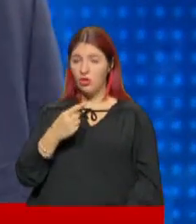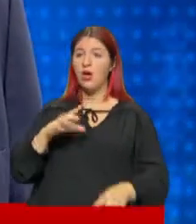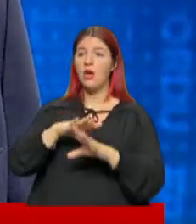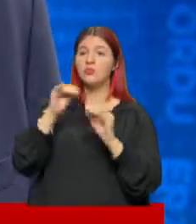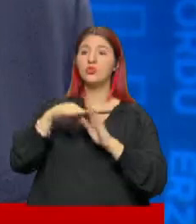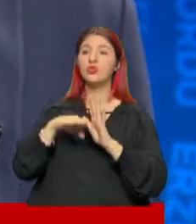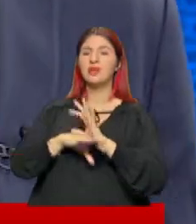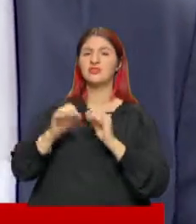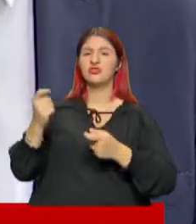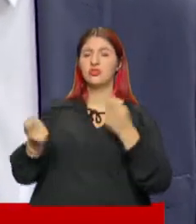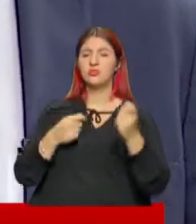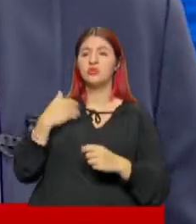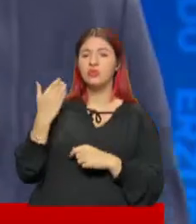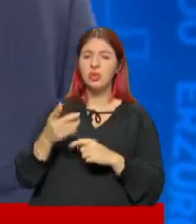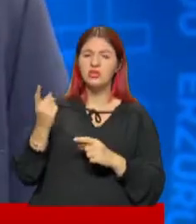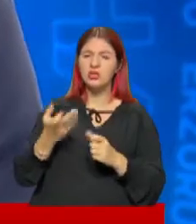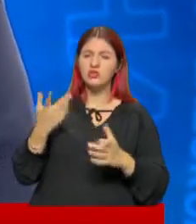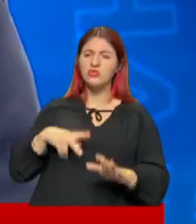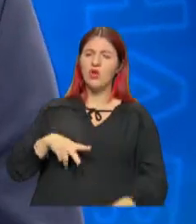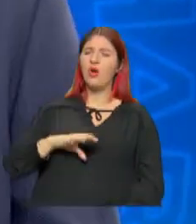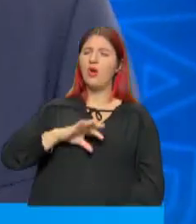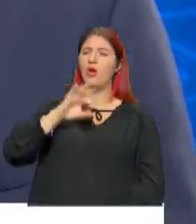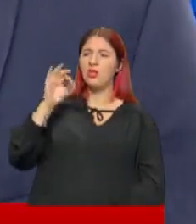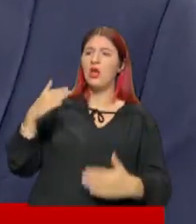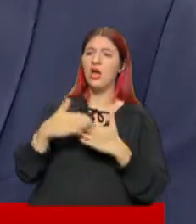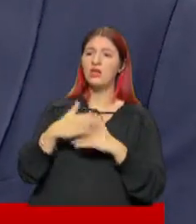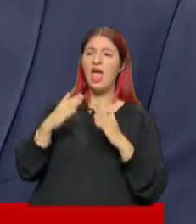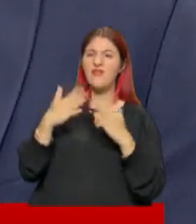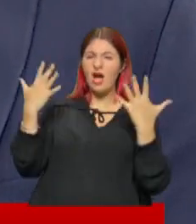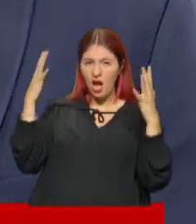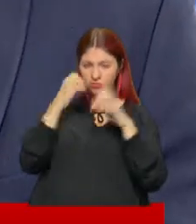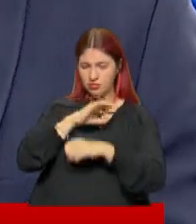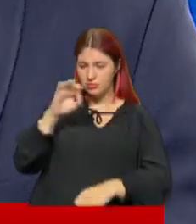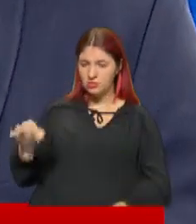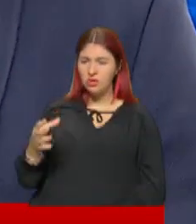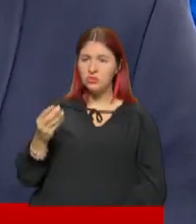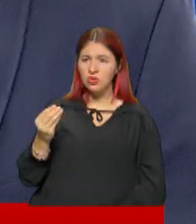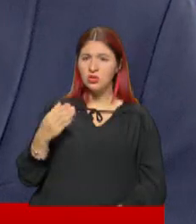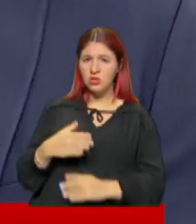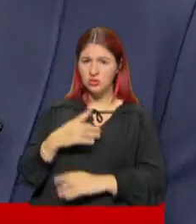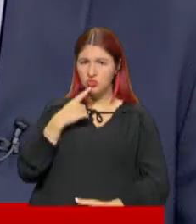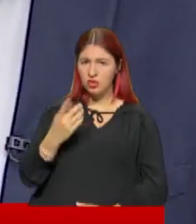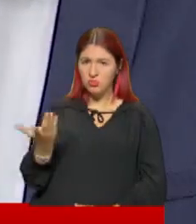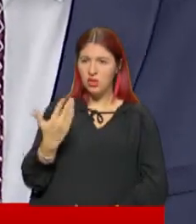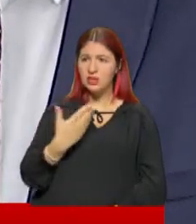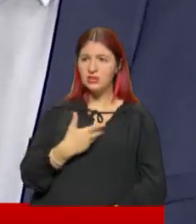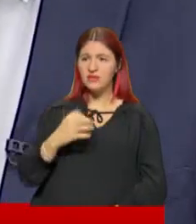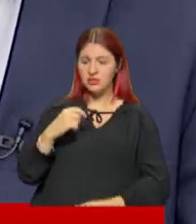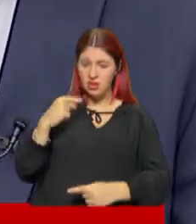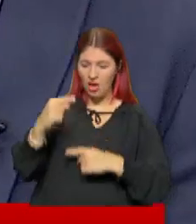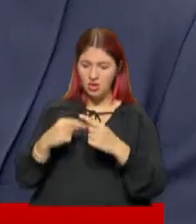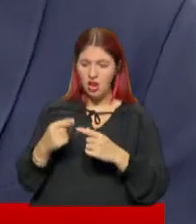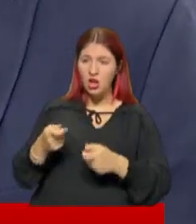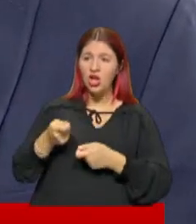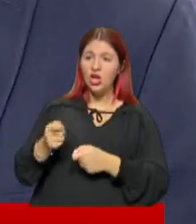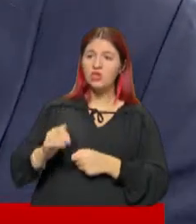Bütün bu kuralsız çalışmanın sonrasında saatlerce yol gidiyorsunuz. Akşam karanlığında evinize giriyorsunuz. Çok gerçekten söylüyorum. Mesela sevgisiz nesiller